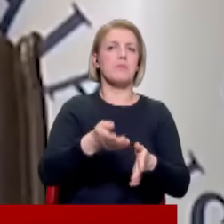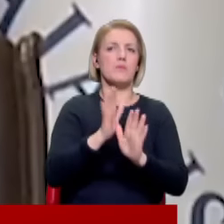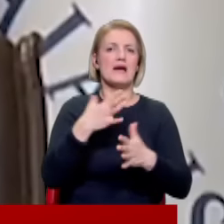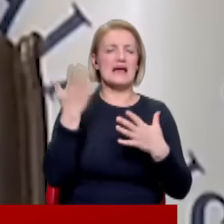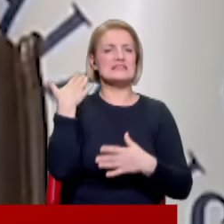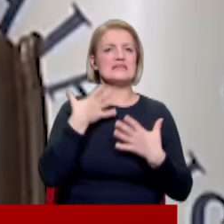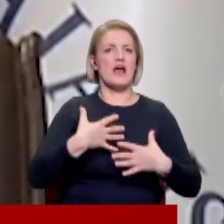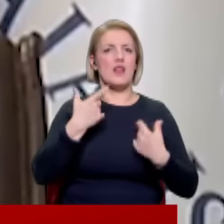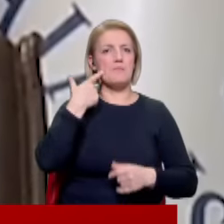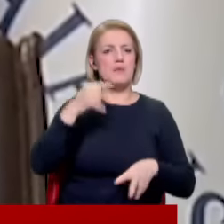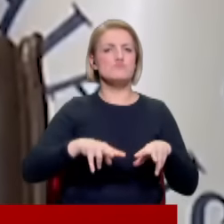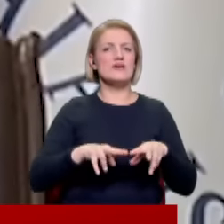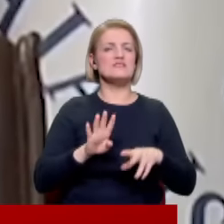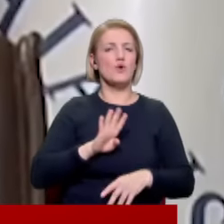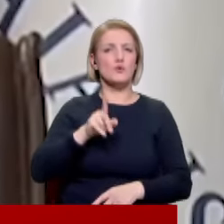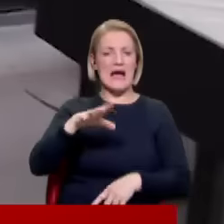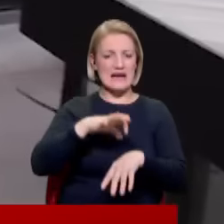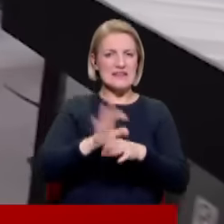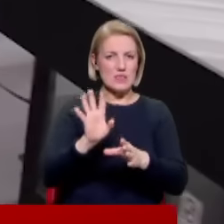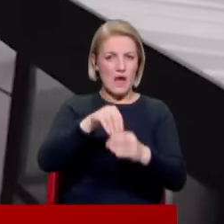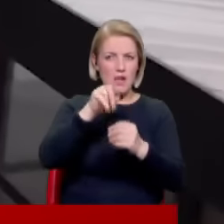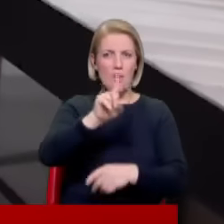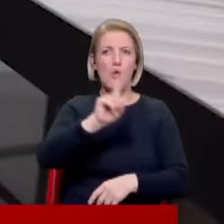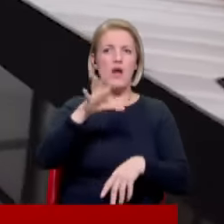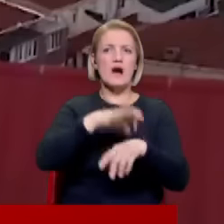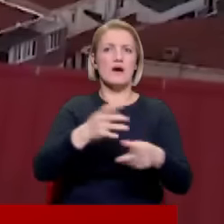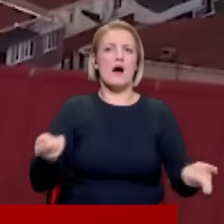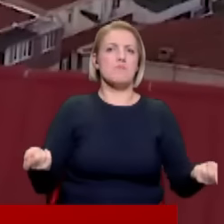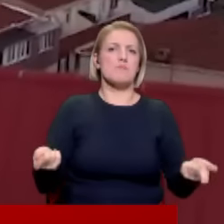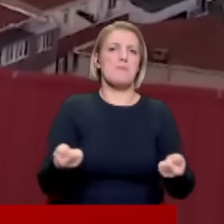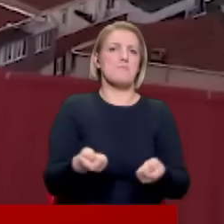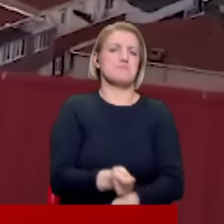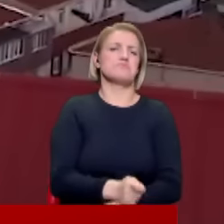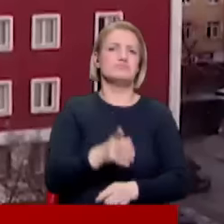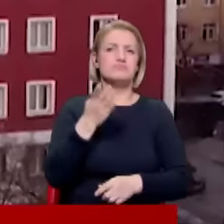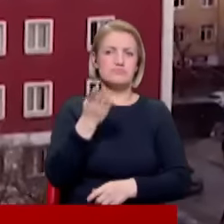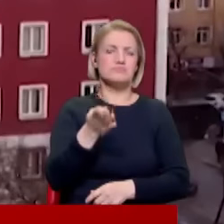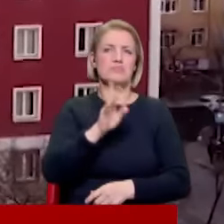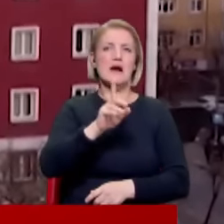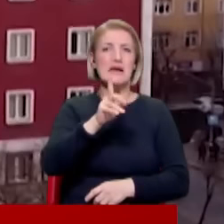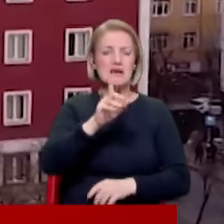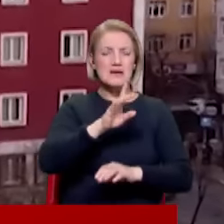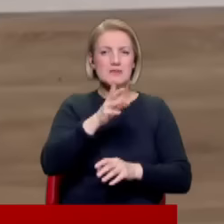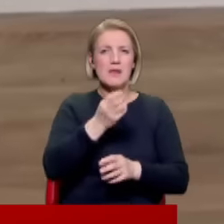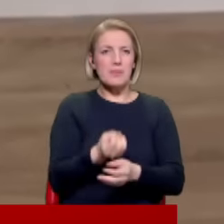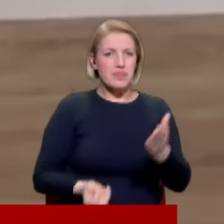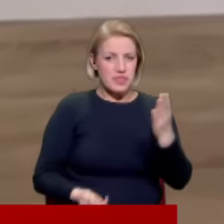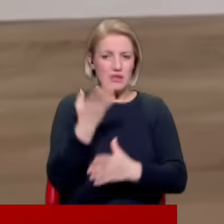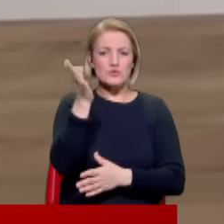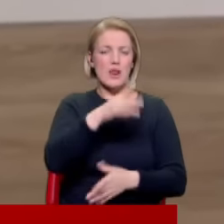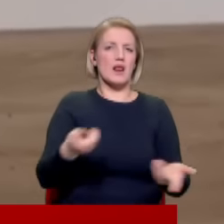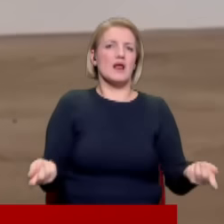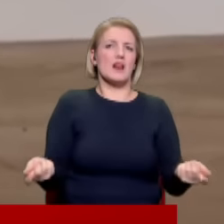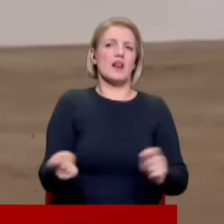Eski Sağlık Bakanı Mehmet Müezzinoğlu'nun hastanesi de dahil 10 hastanenin kapısına skandal patlak verdikten sonra kilit vuruldu.